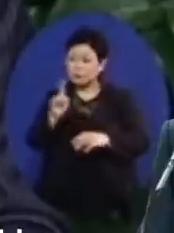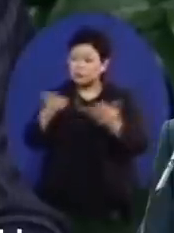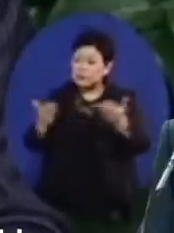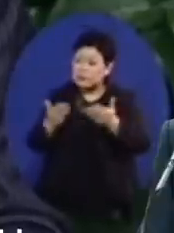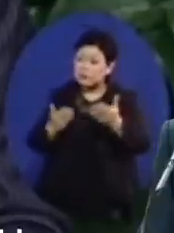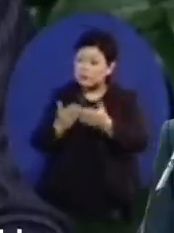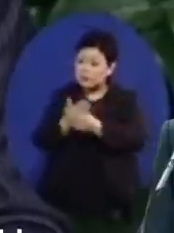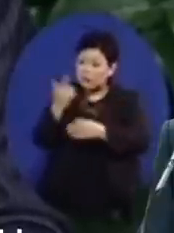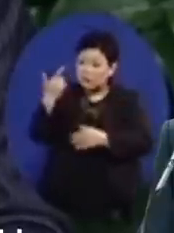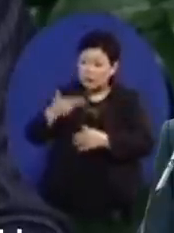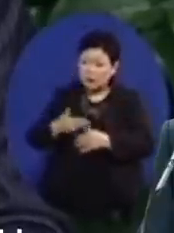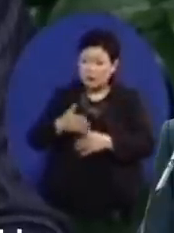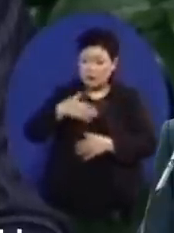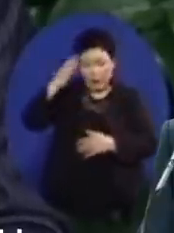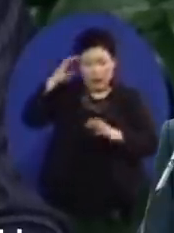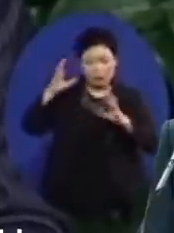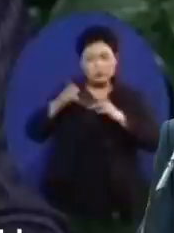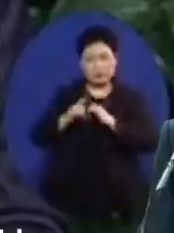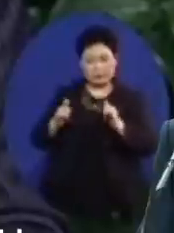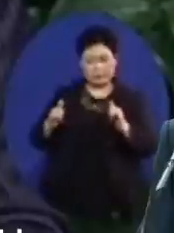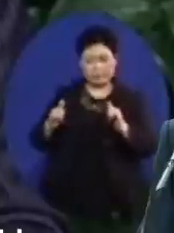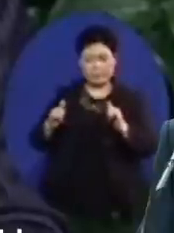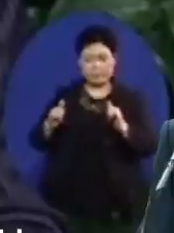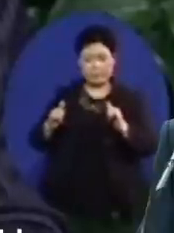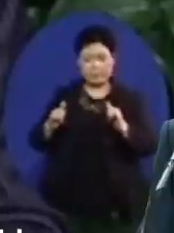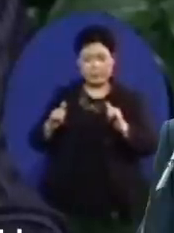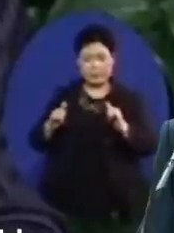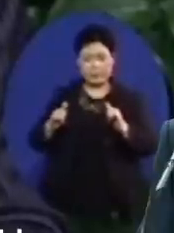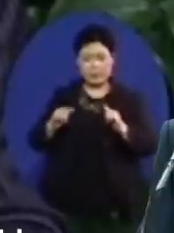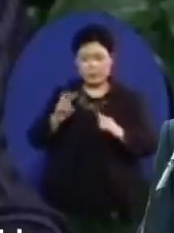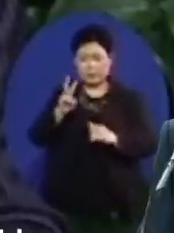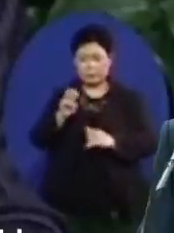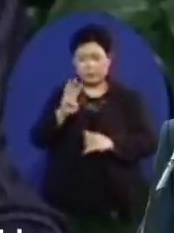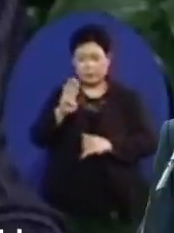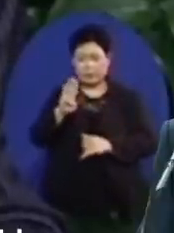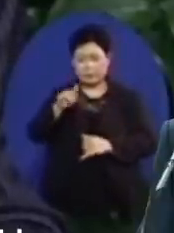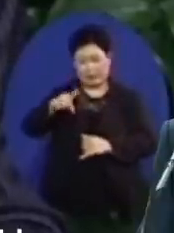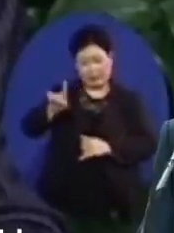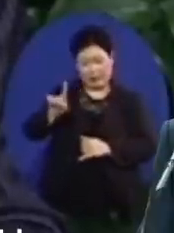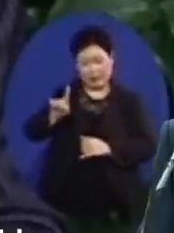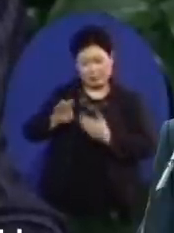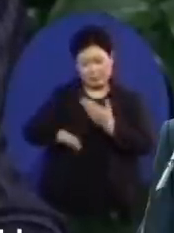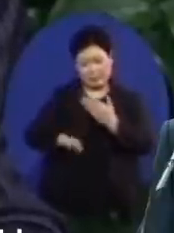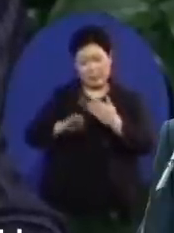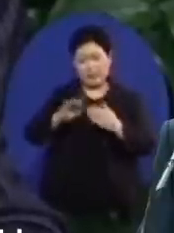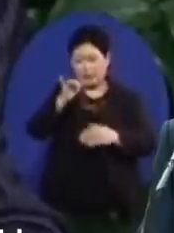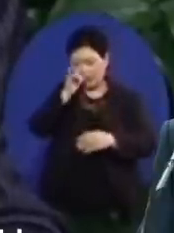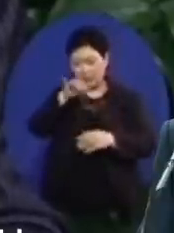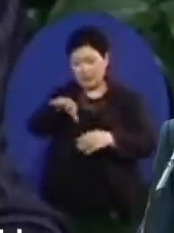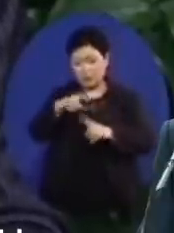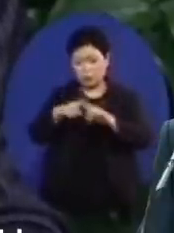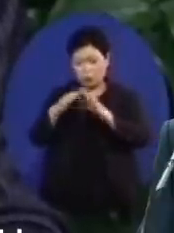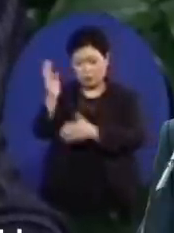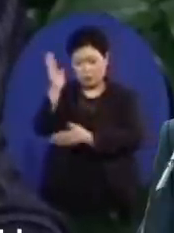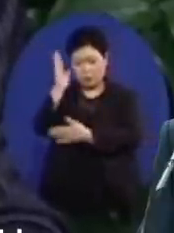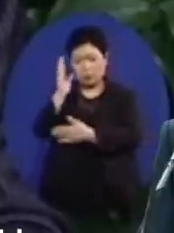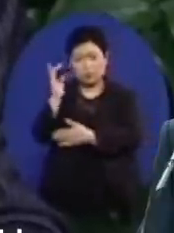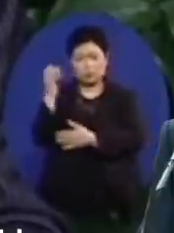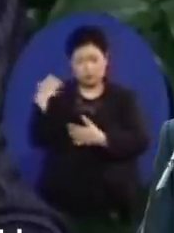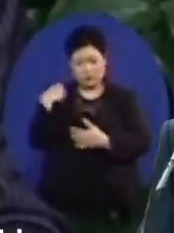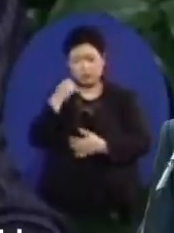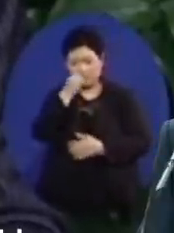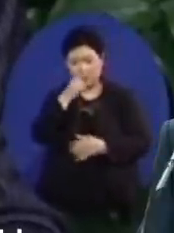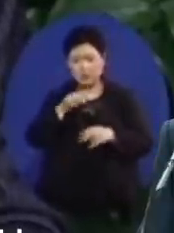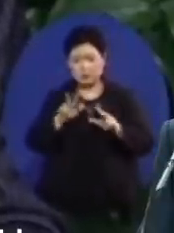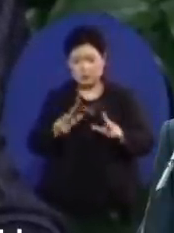있느냐 그러죠. 나 한국 사람인데 오늘 33가에 밑에 있는 교회에서 설교를 해야 되는데 지금